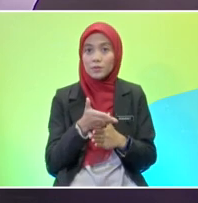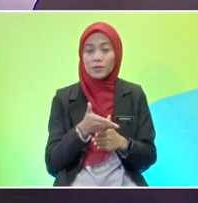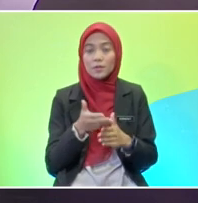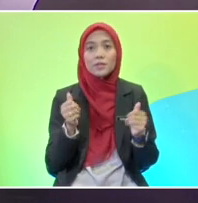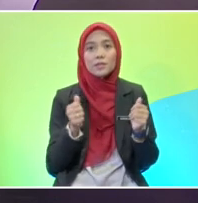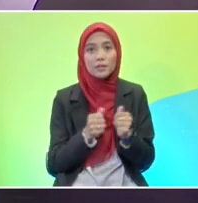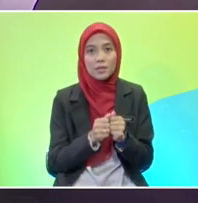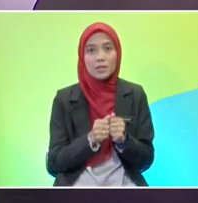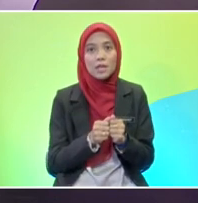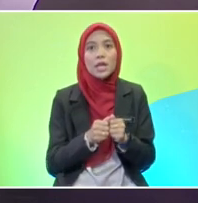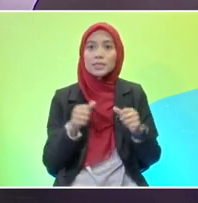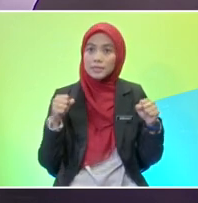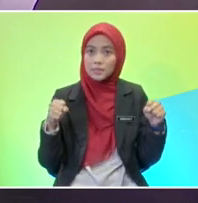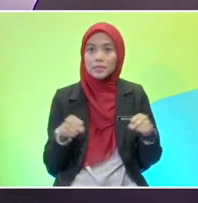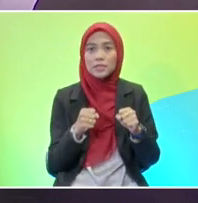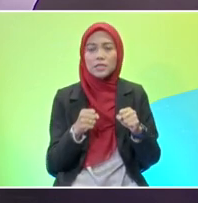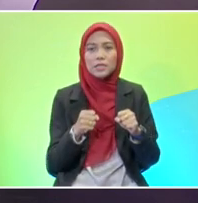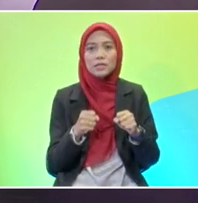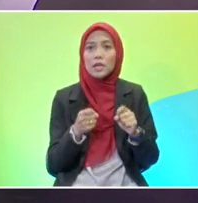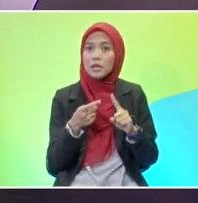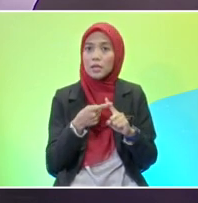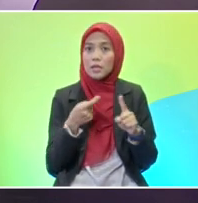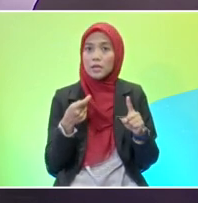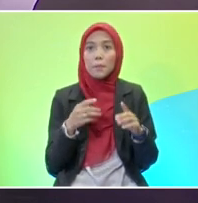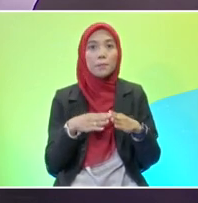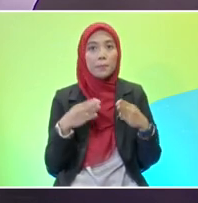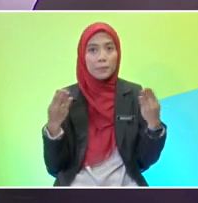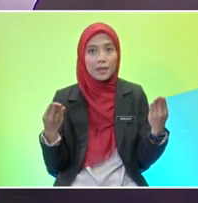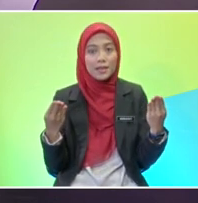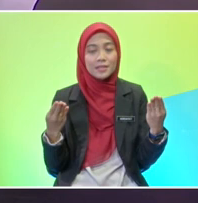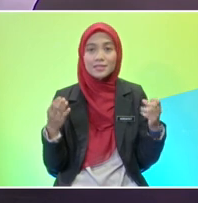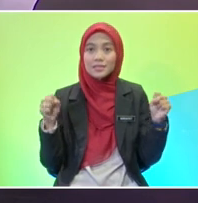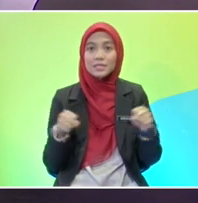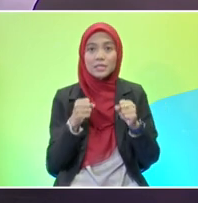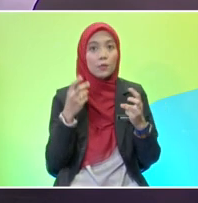persepsi seni yaitu dari segi SP bahasa sendiri